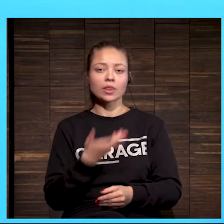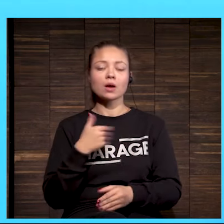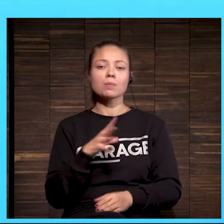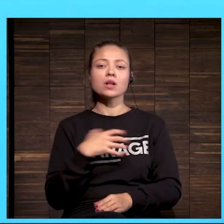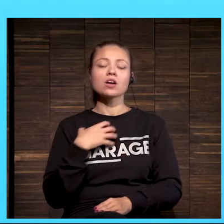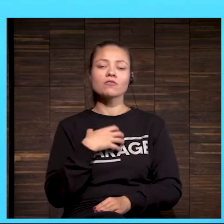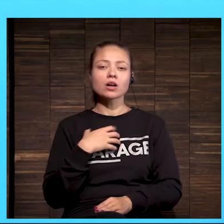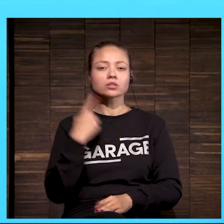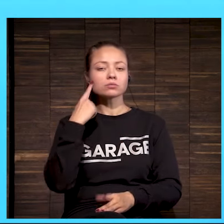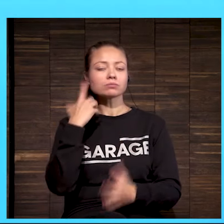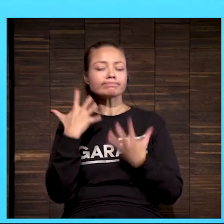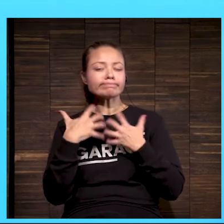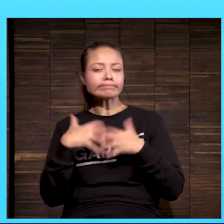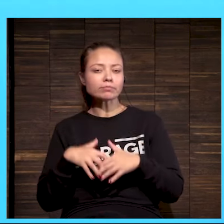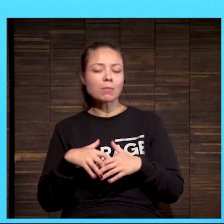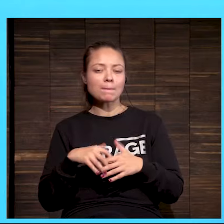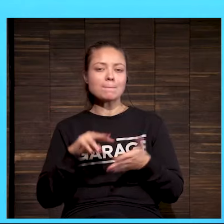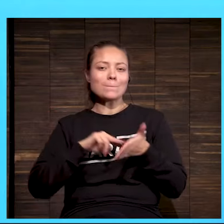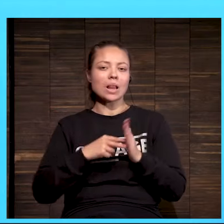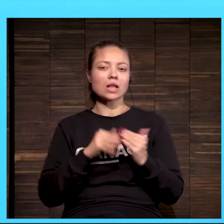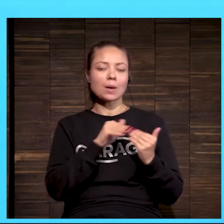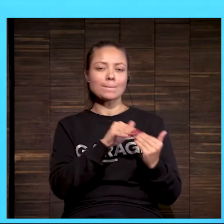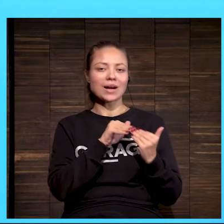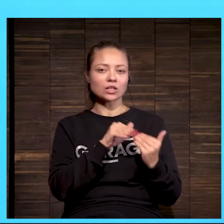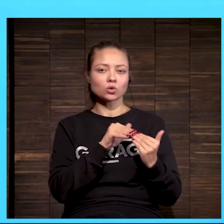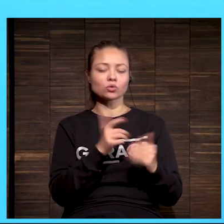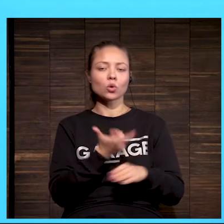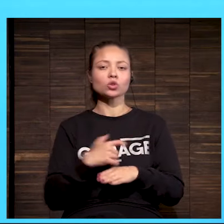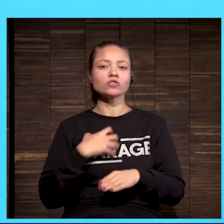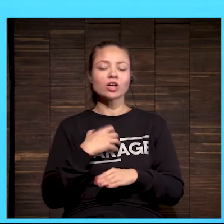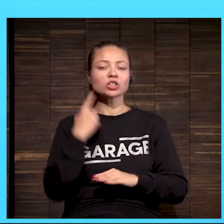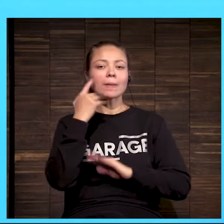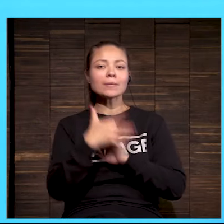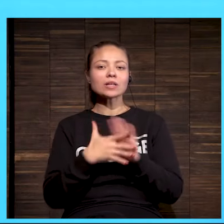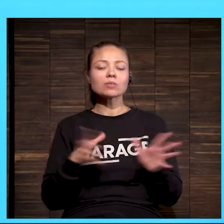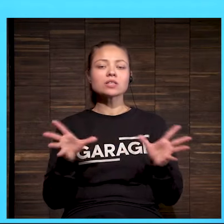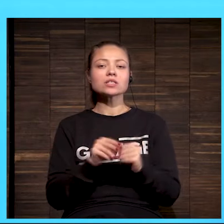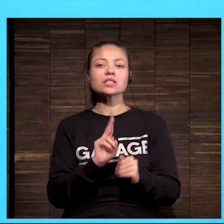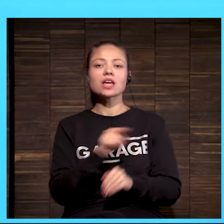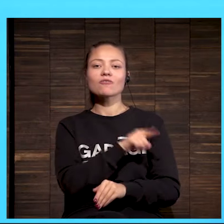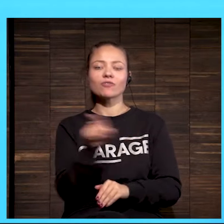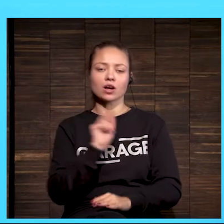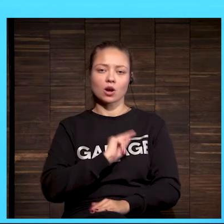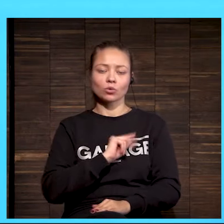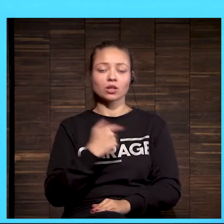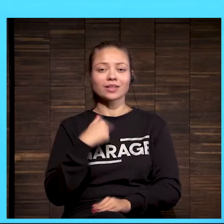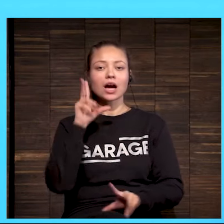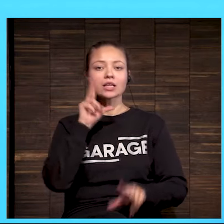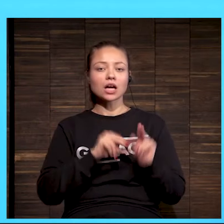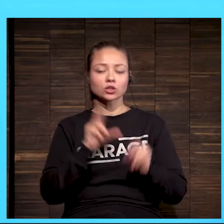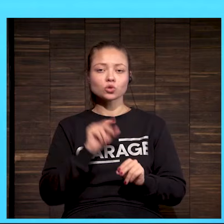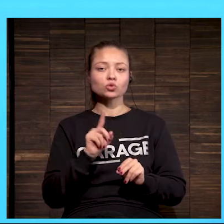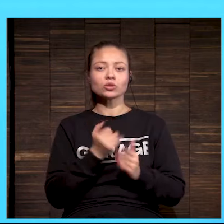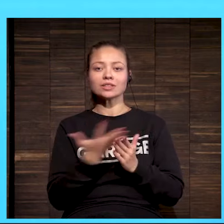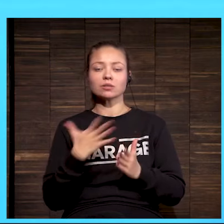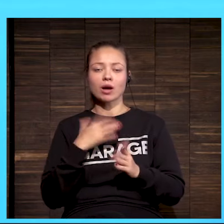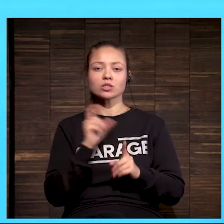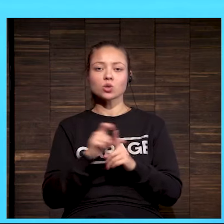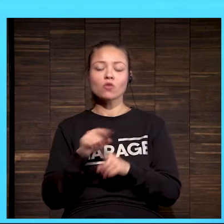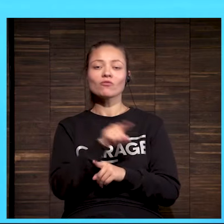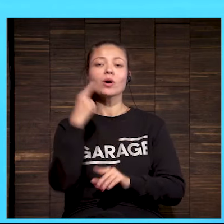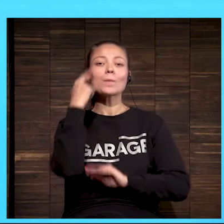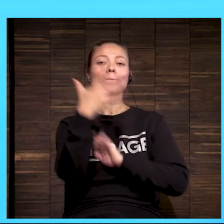продумать план партнерства очень важно понимать с кем вы работаете я надеюсь что из моих слов вы